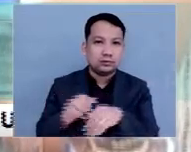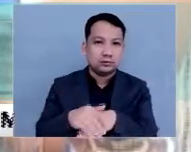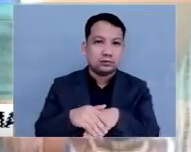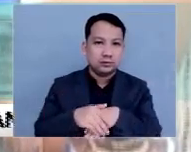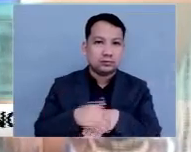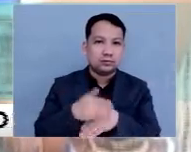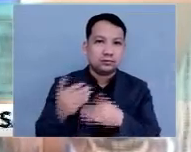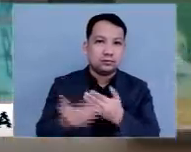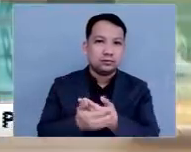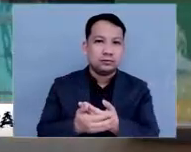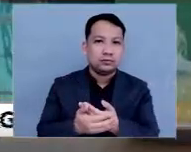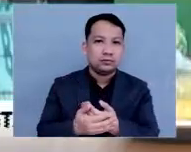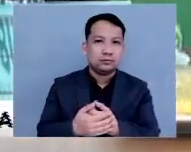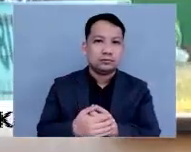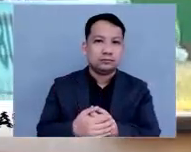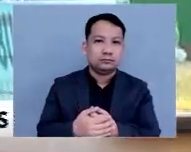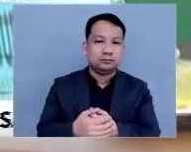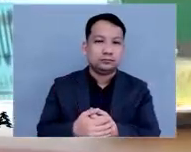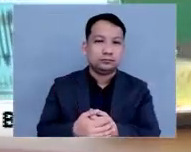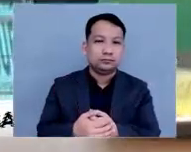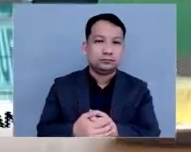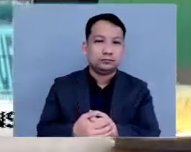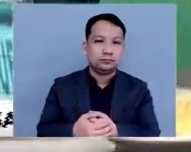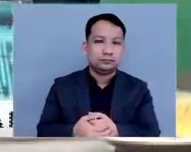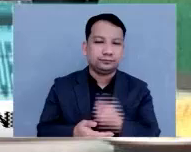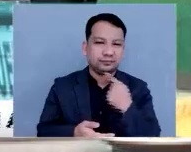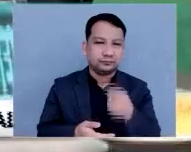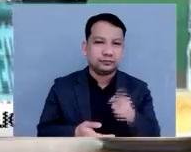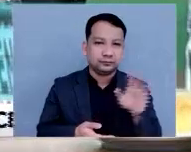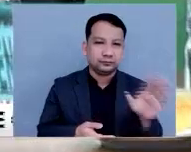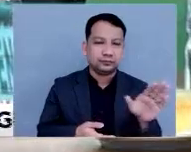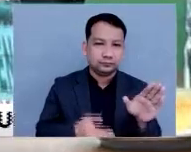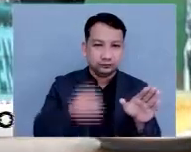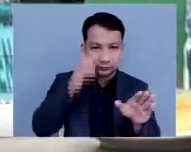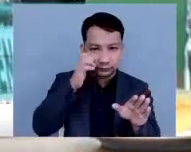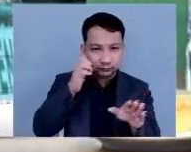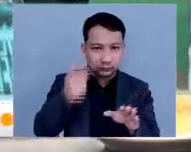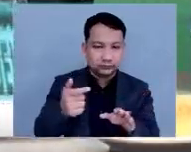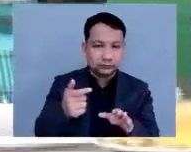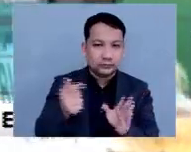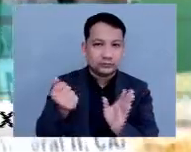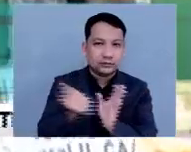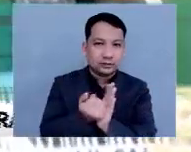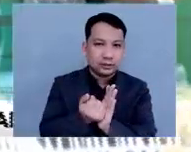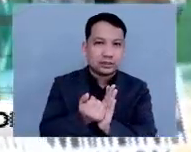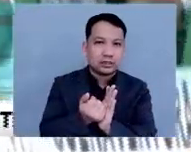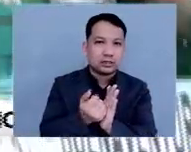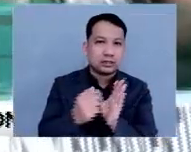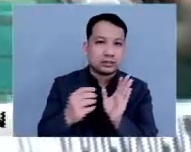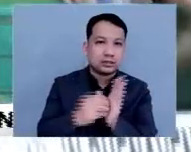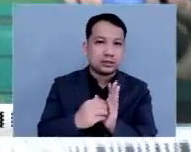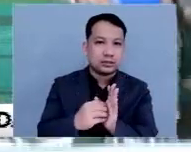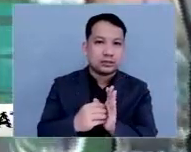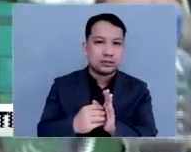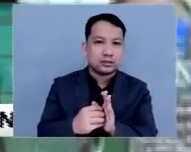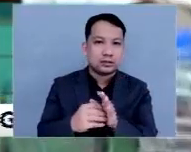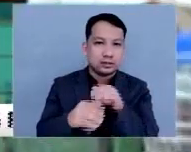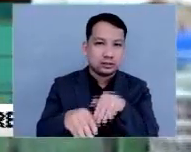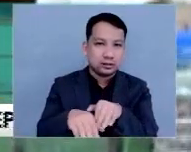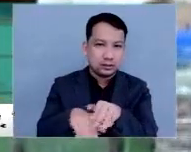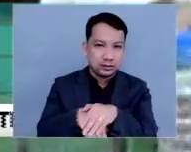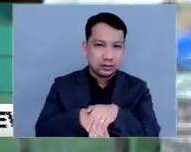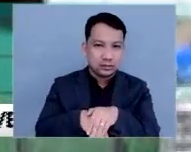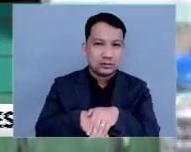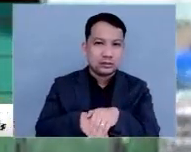against self-incrimination po pati si Attorney Elmer Galicia na siyang nag notario sa counter affy David naging matipid din sa